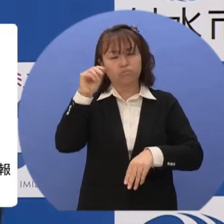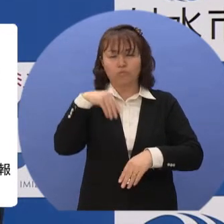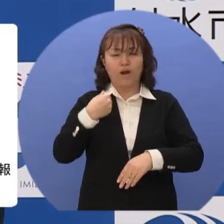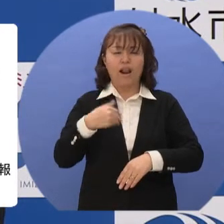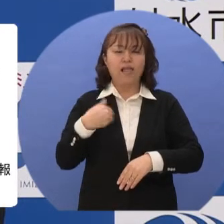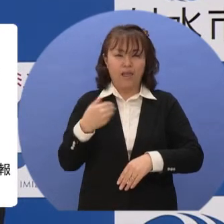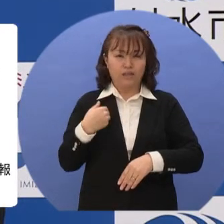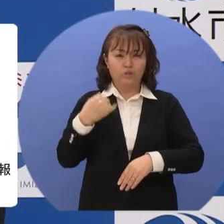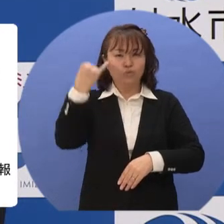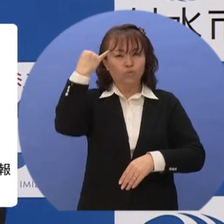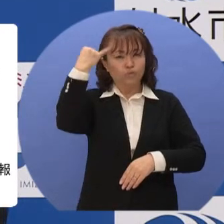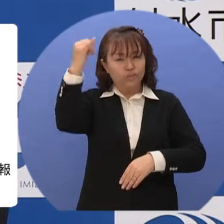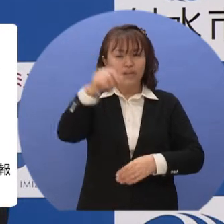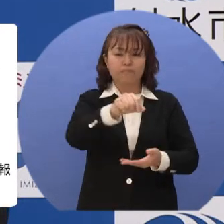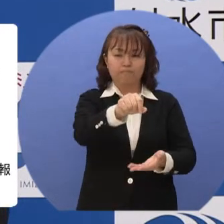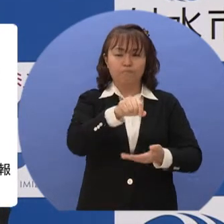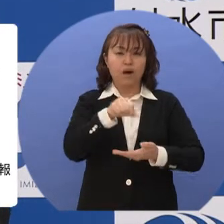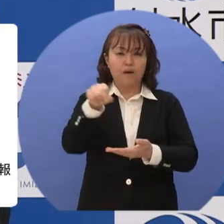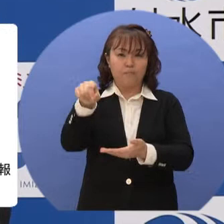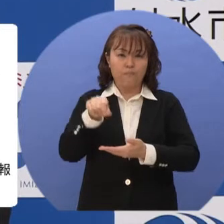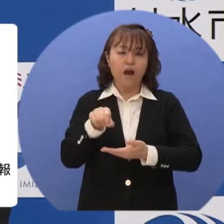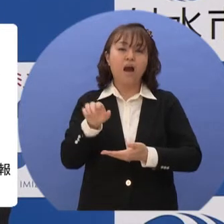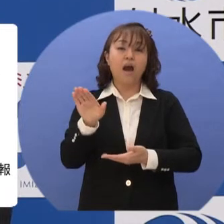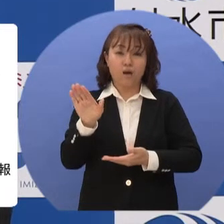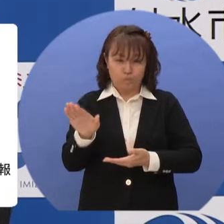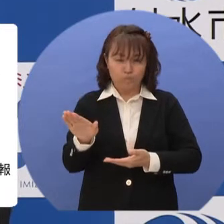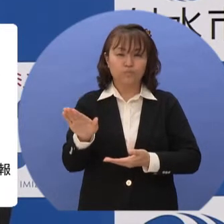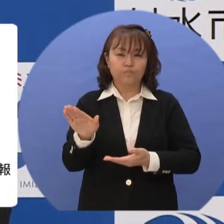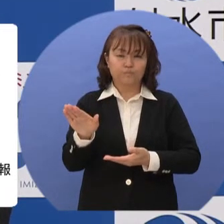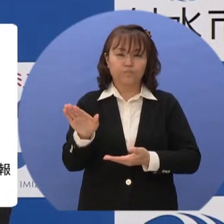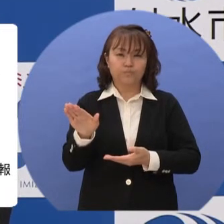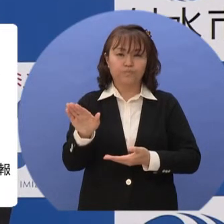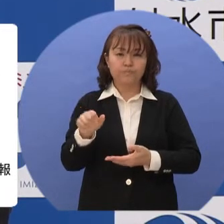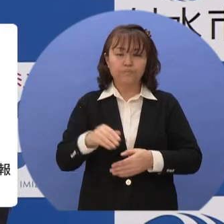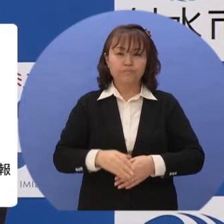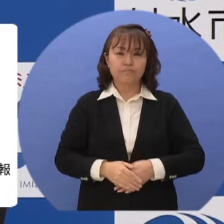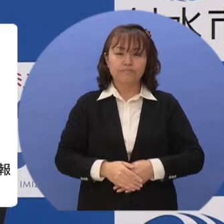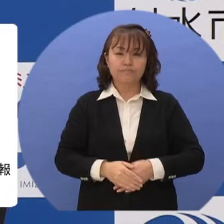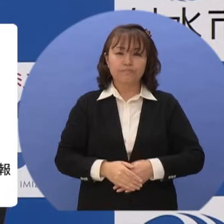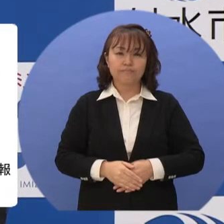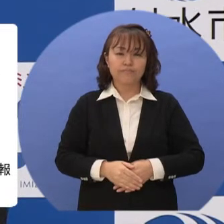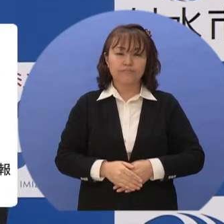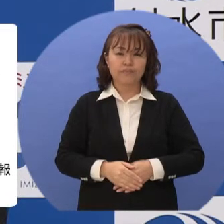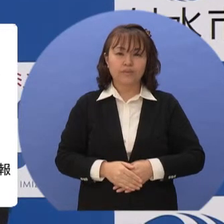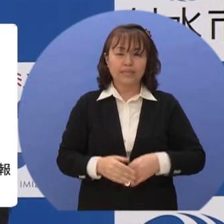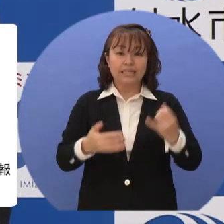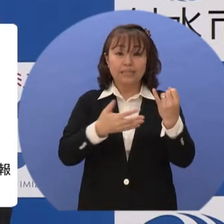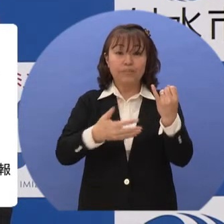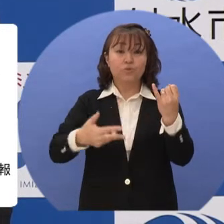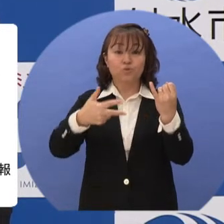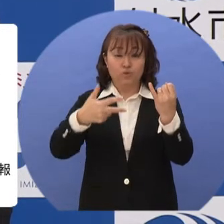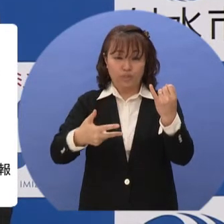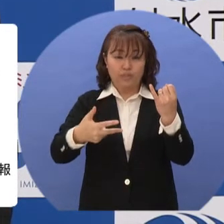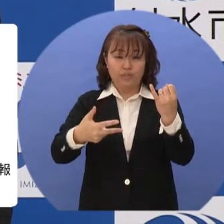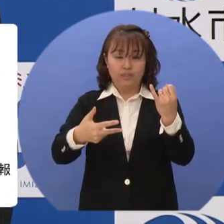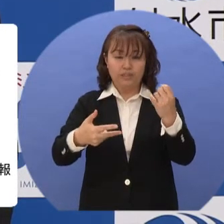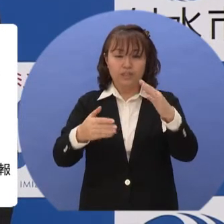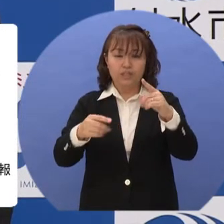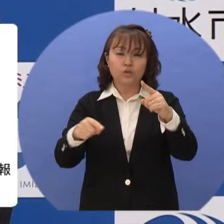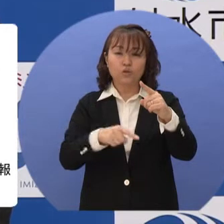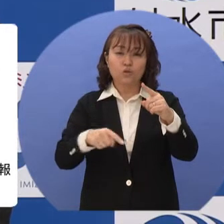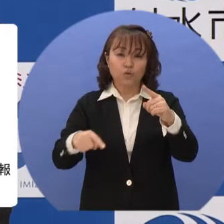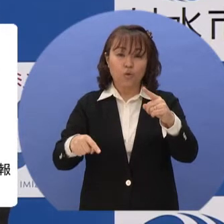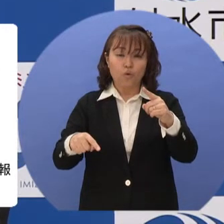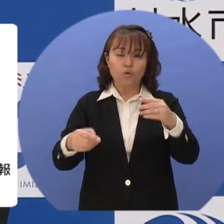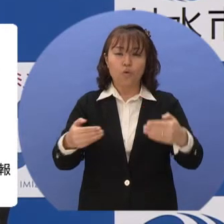いうそういった意見があ寄せられていたところでありますえそこでえま意市における公共交通に